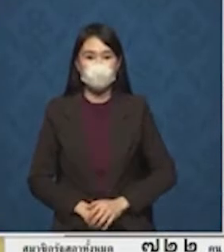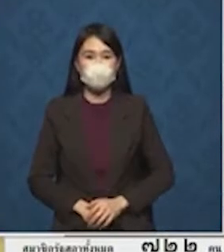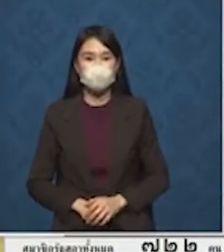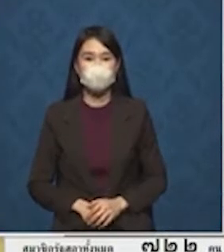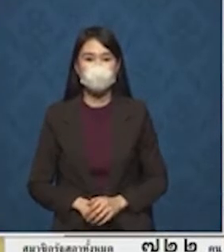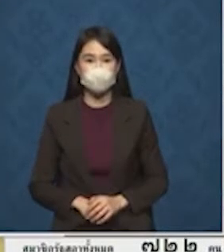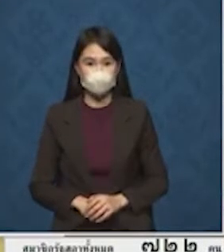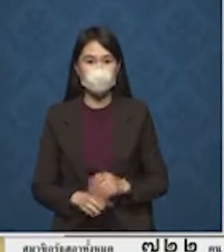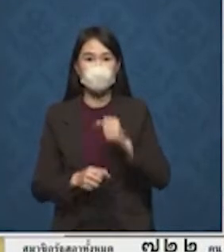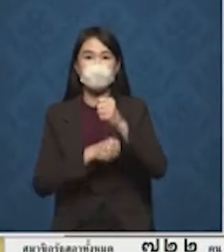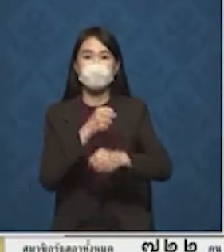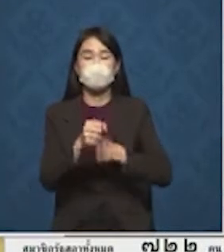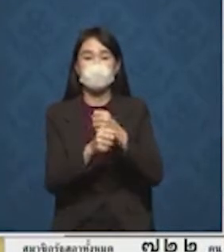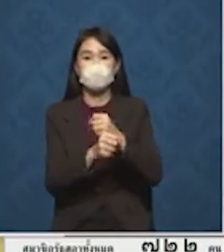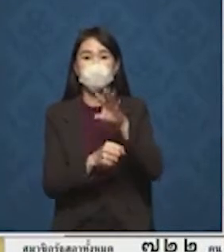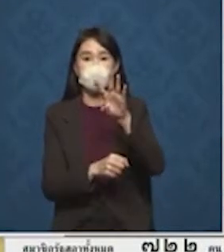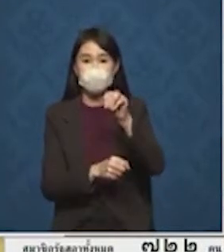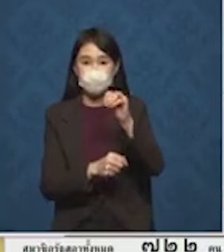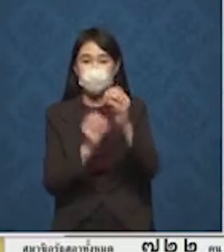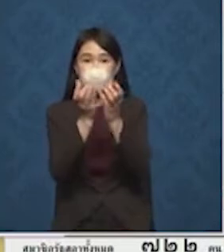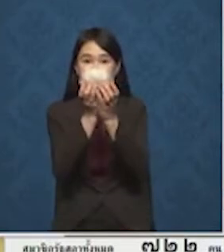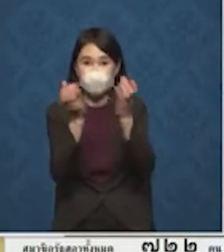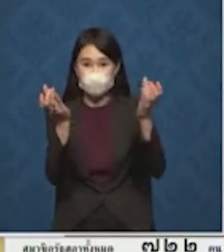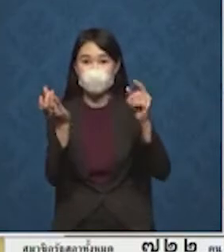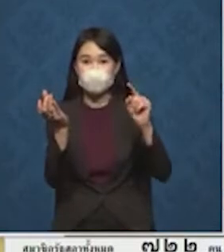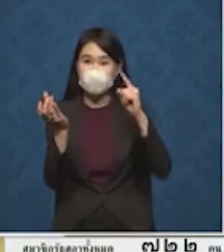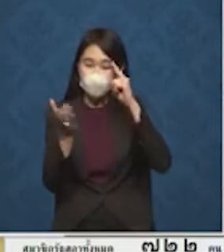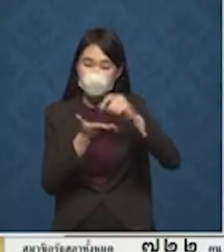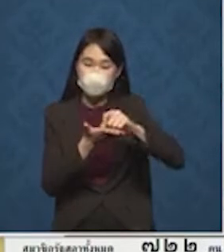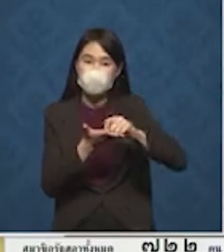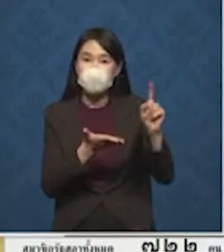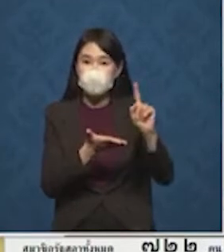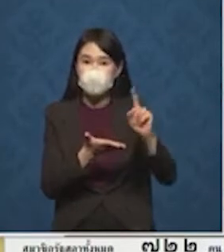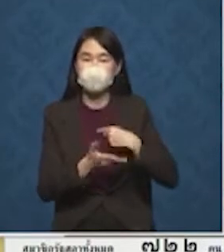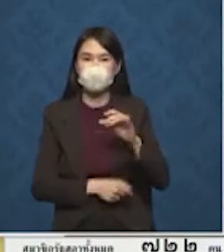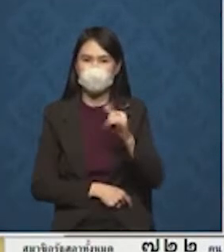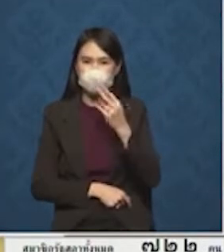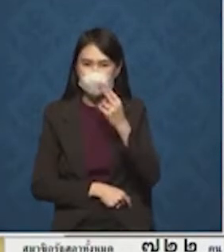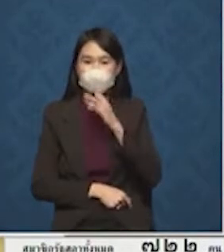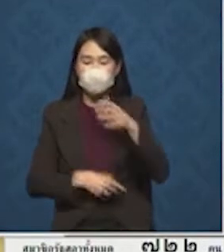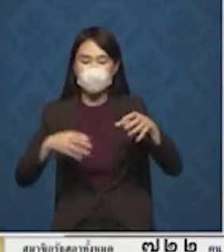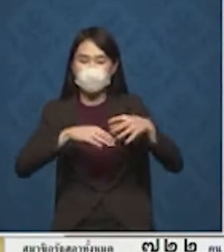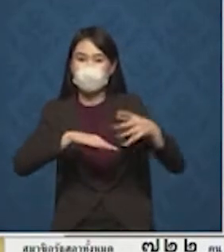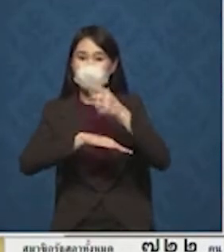รัฐมนูลปี 40 เราไปเขียนว่าอาจจะยปพักกเมืได้